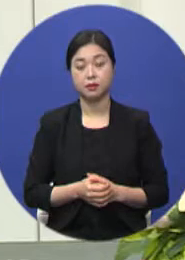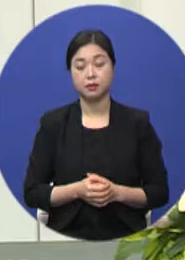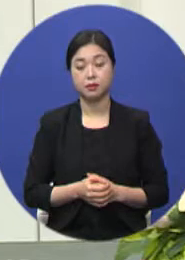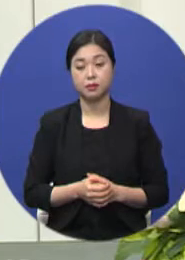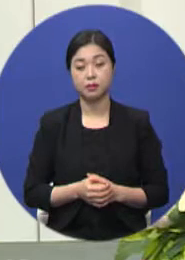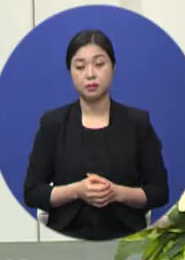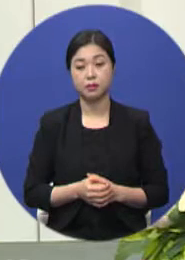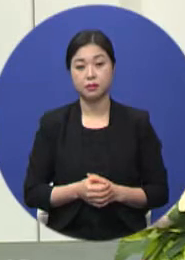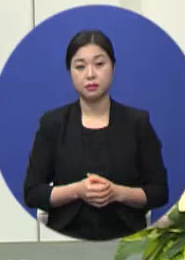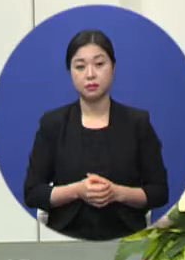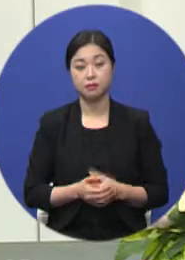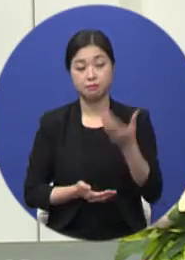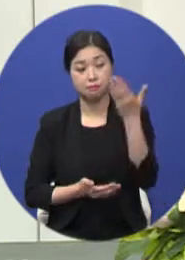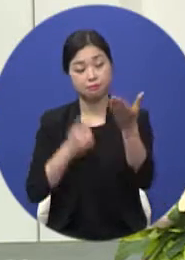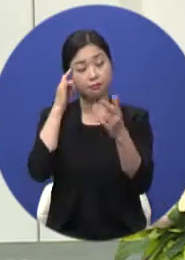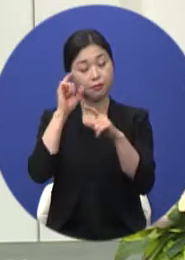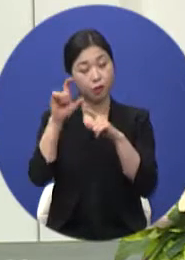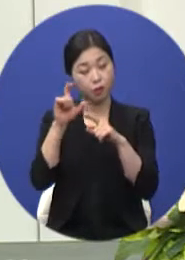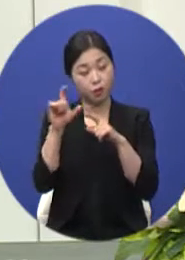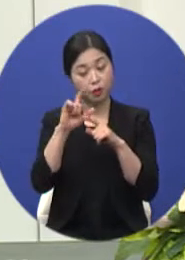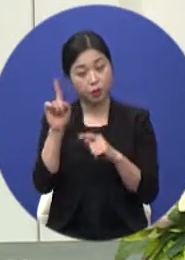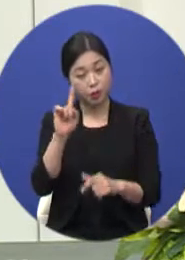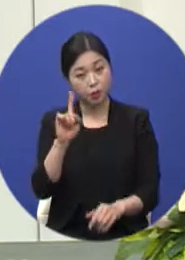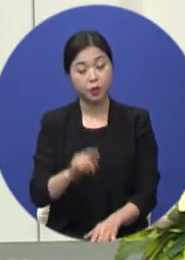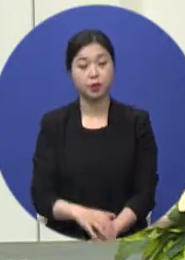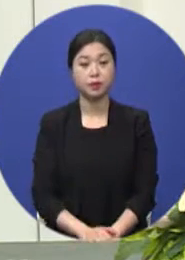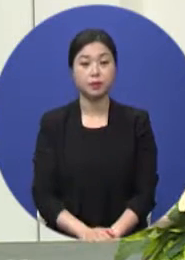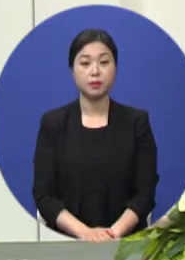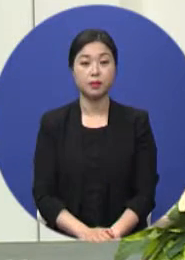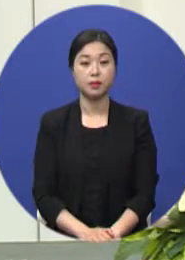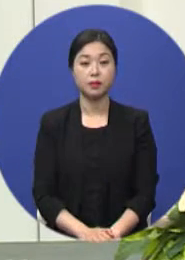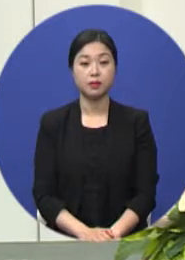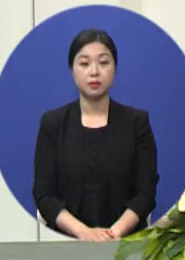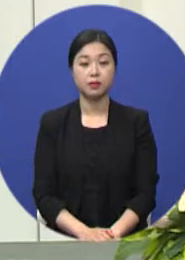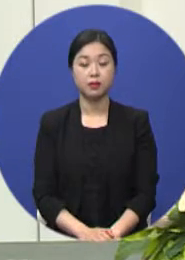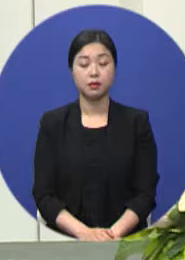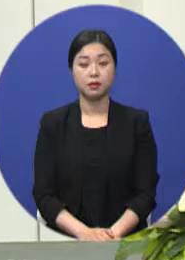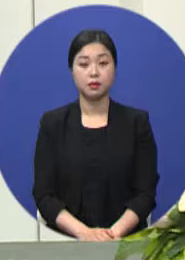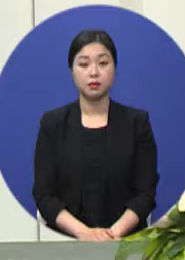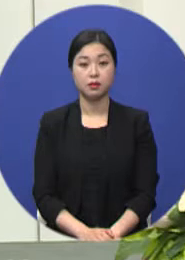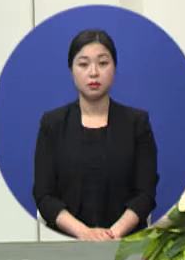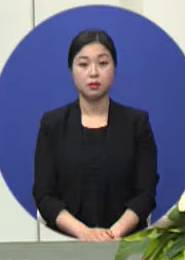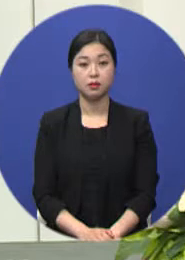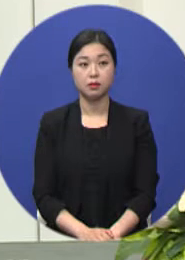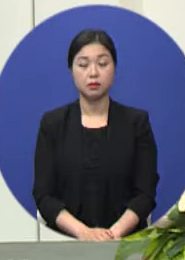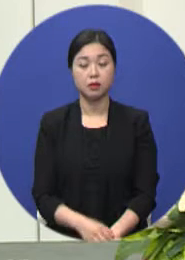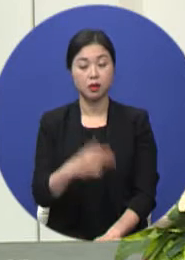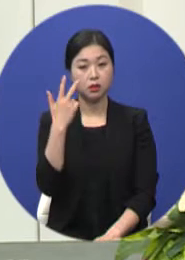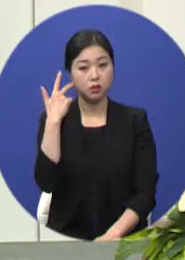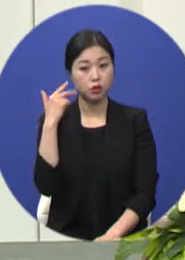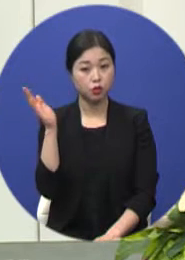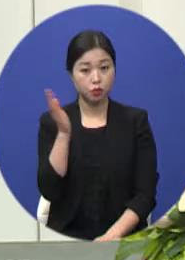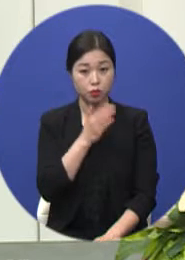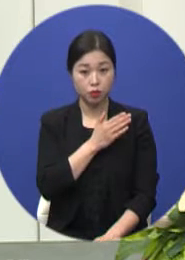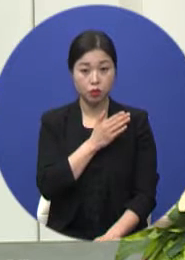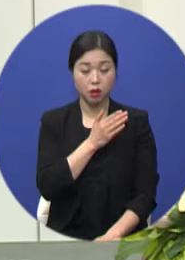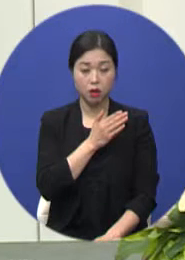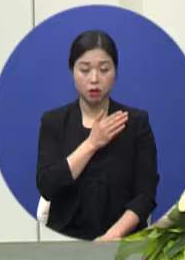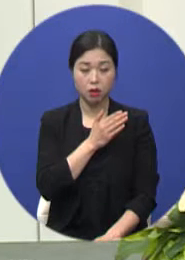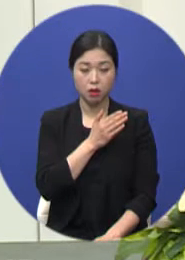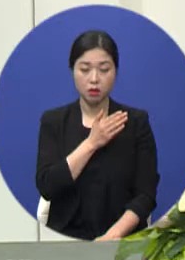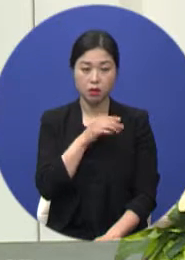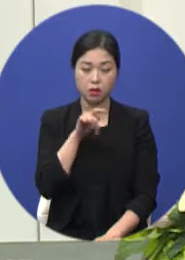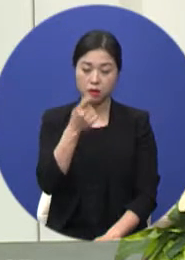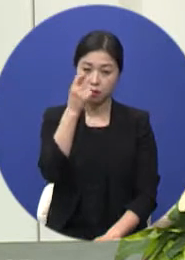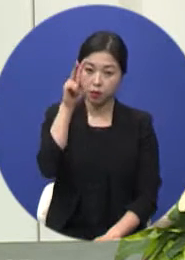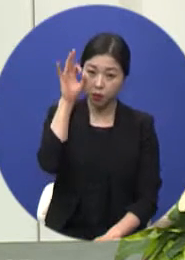뭐 어떤 고민이 있으셔서 전화를 하셨어요? 예, 지난주부터 좀 방송만 지켜보다가